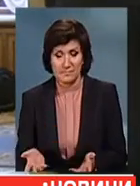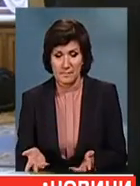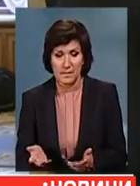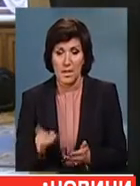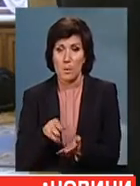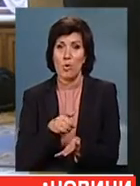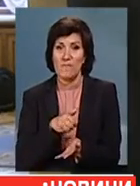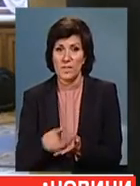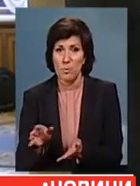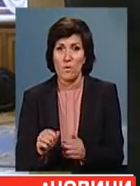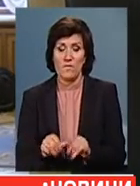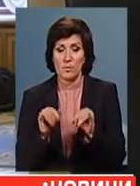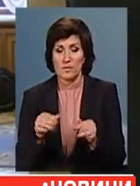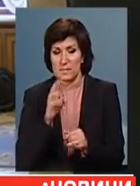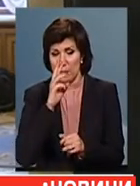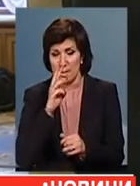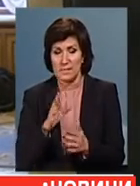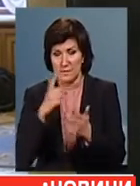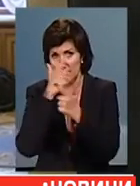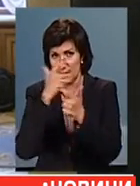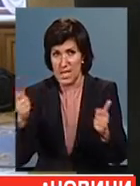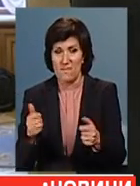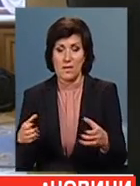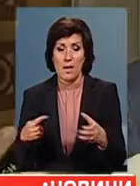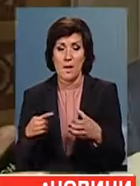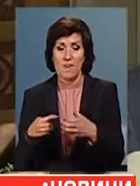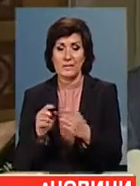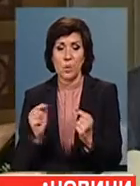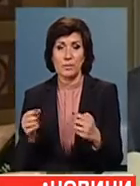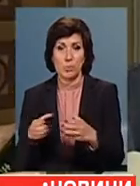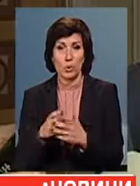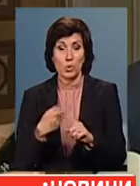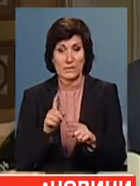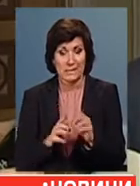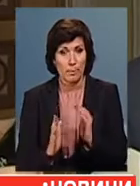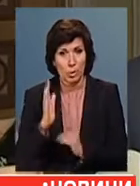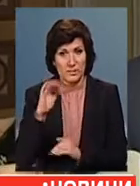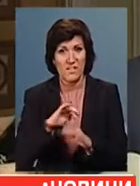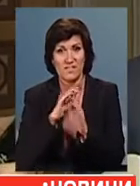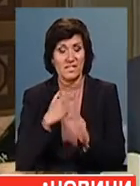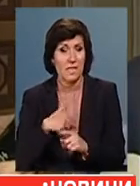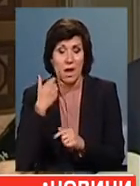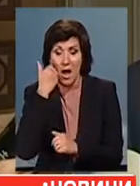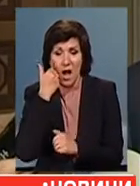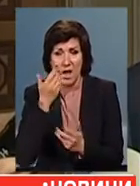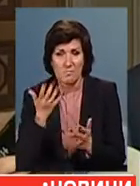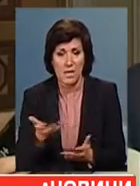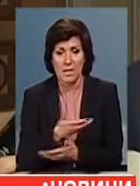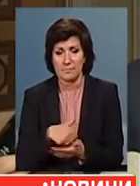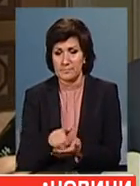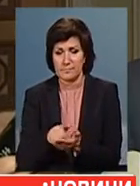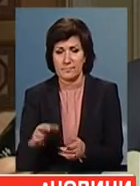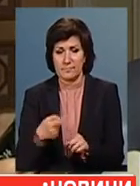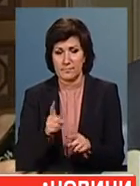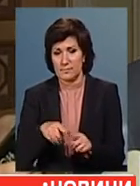Про відмову від підвищеної зарплатні заявили у фракції «Позиційного блоку». Ті, хто за це проголосував, це ганьба. А ми